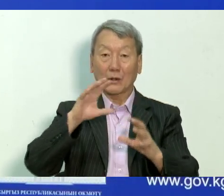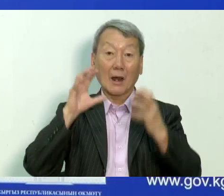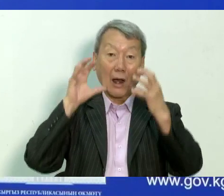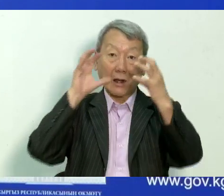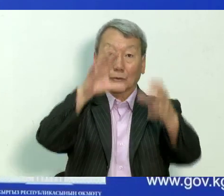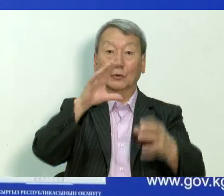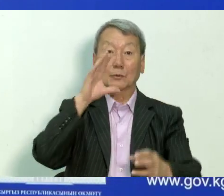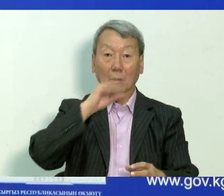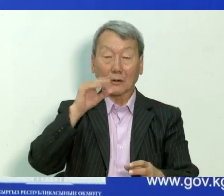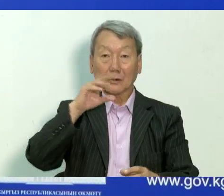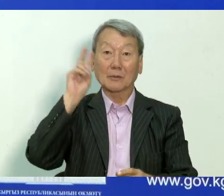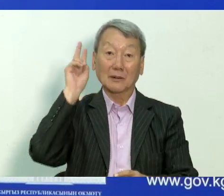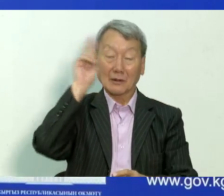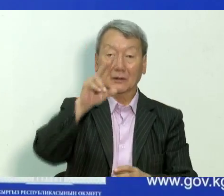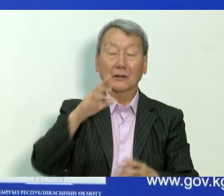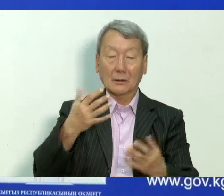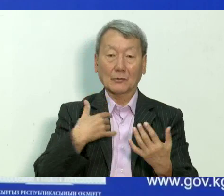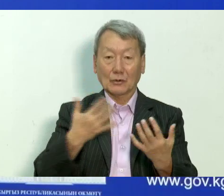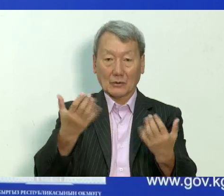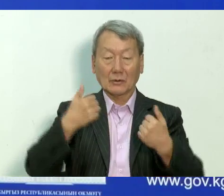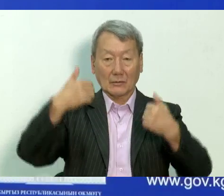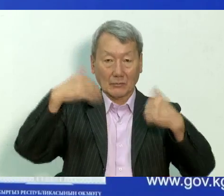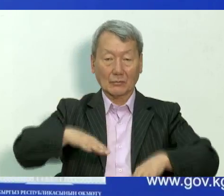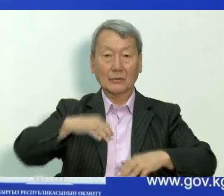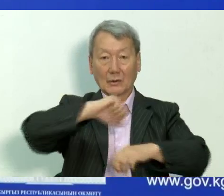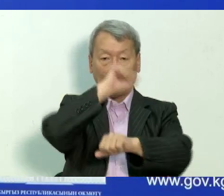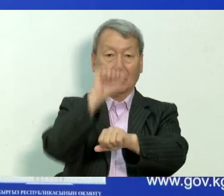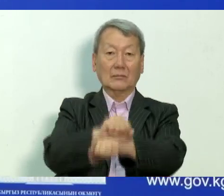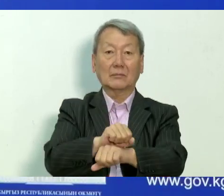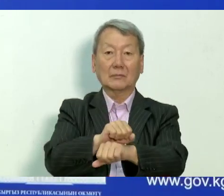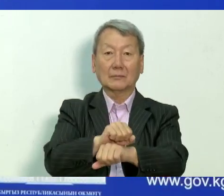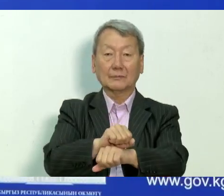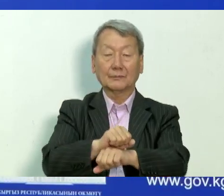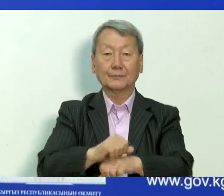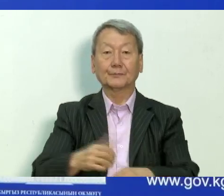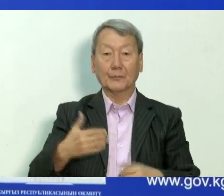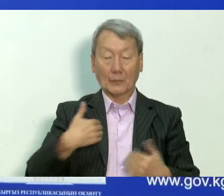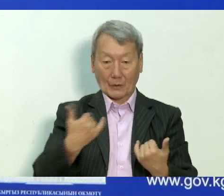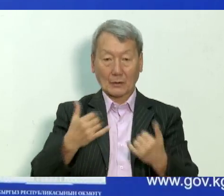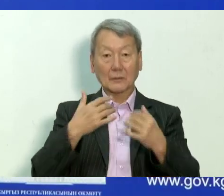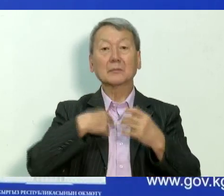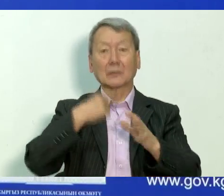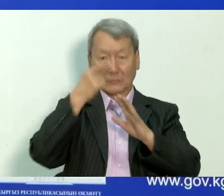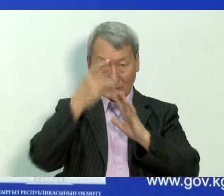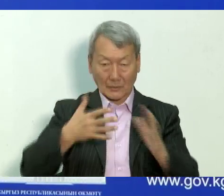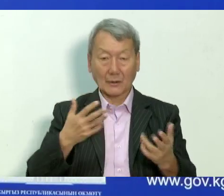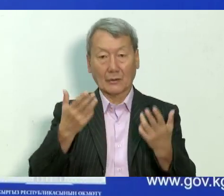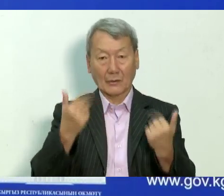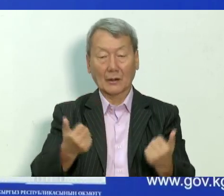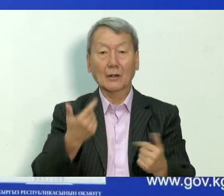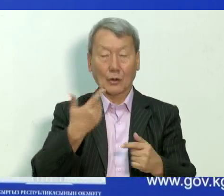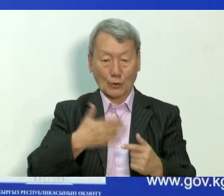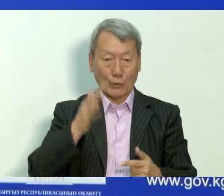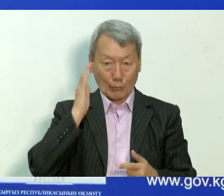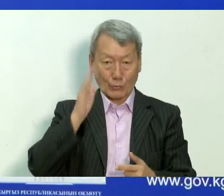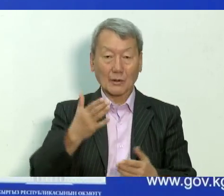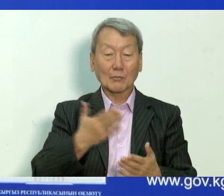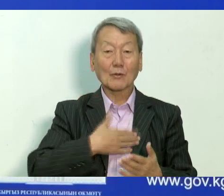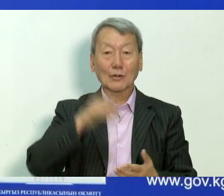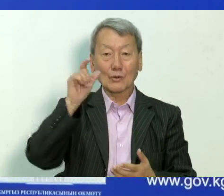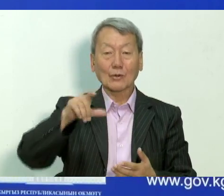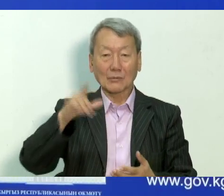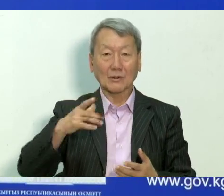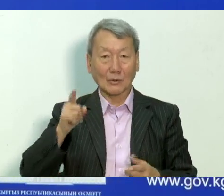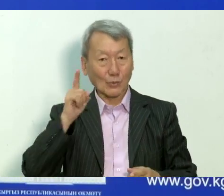токтотуу ушундай чечими кабыл алынып жатат. Мен түшүнүп турам, бул абдан эле биздин жарандар